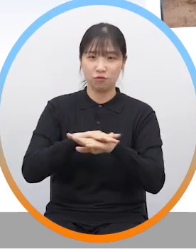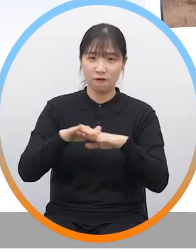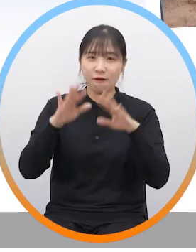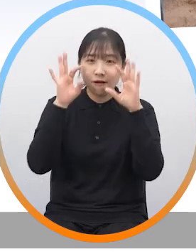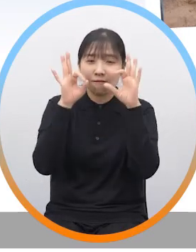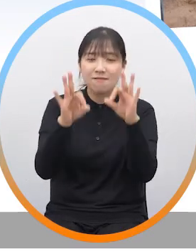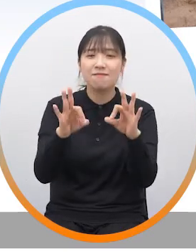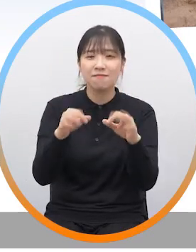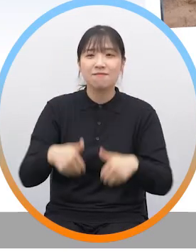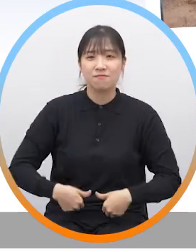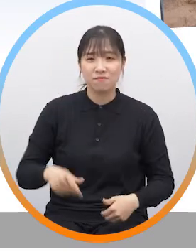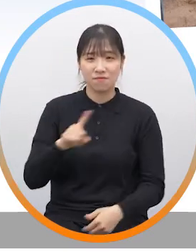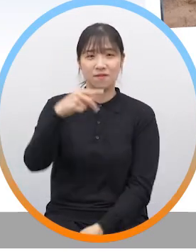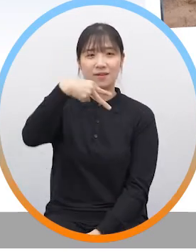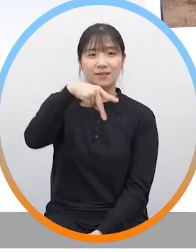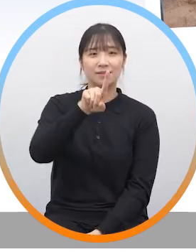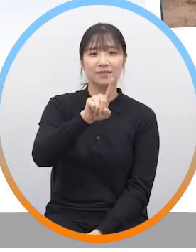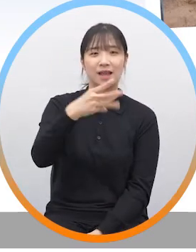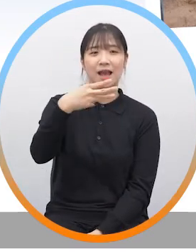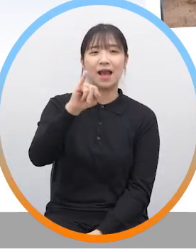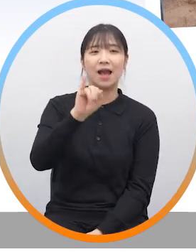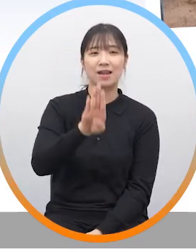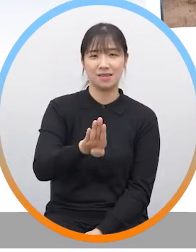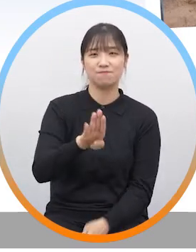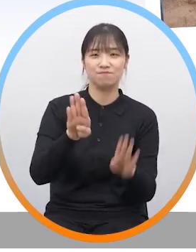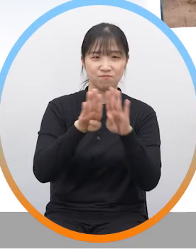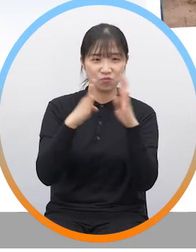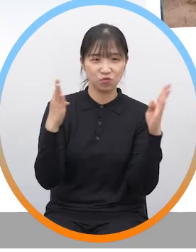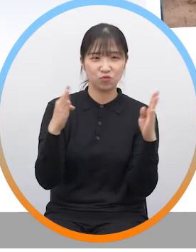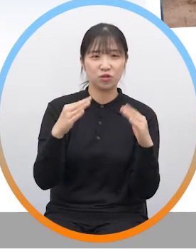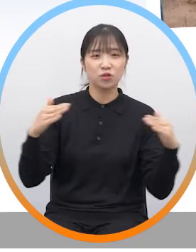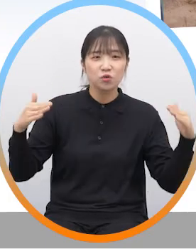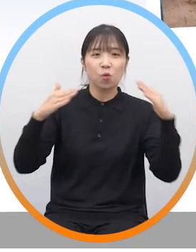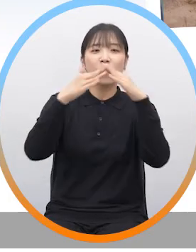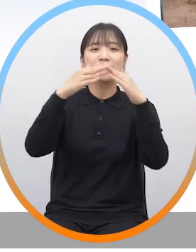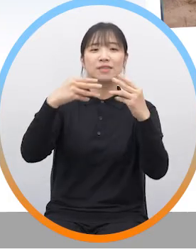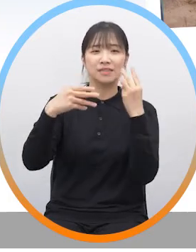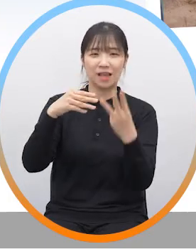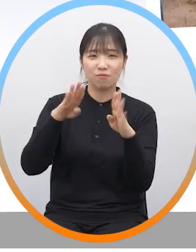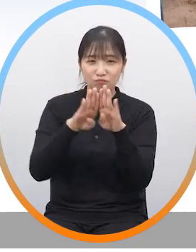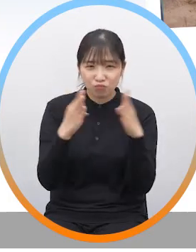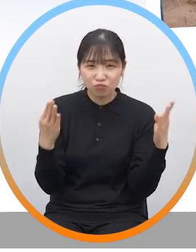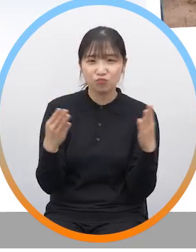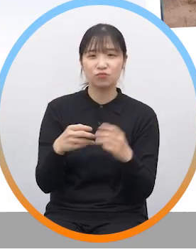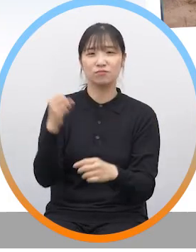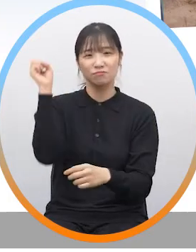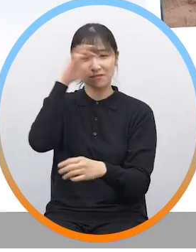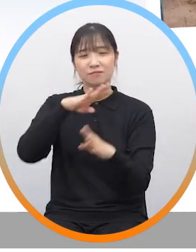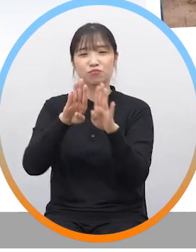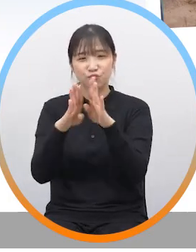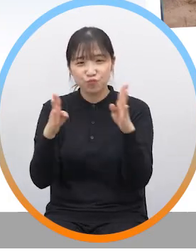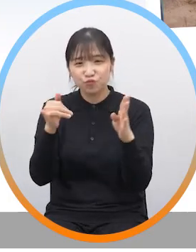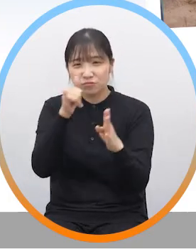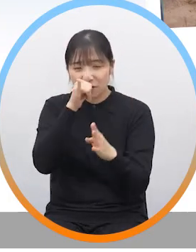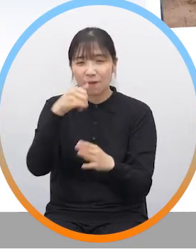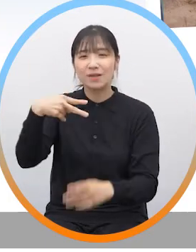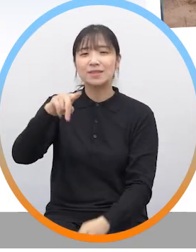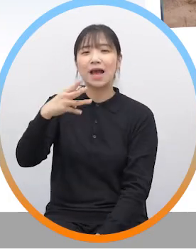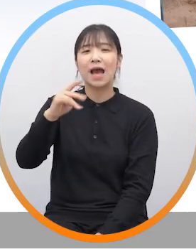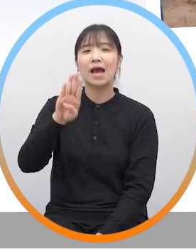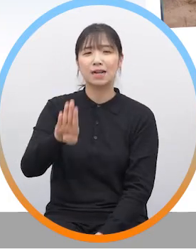주목을 할 필요가 있는 게 이거 살인문입니다. 그리고 소설 산문이 있고 산문이 있고 살인문이 있어요.